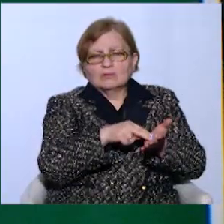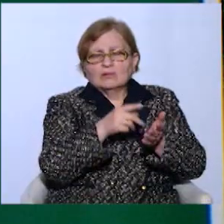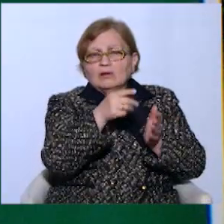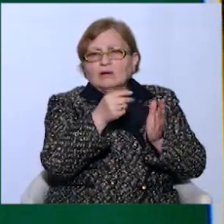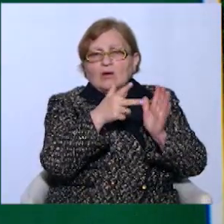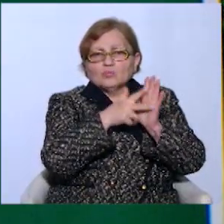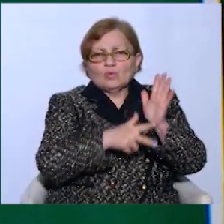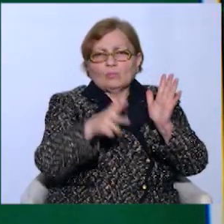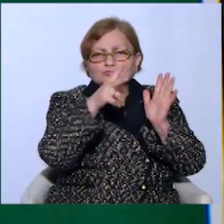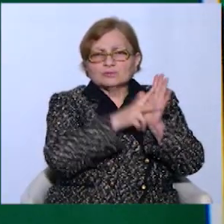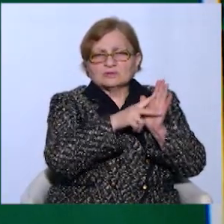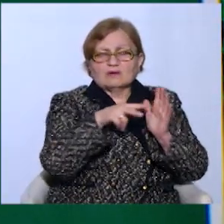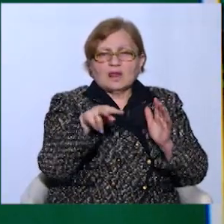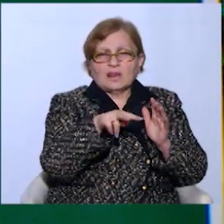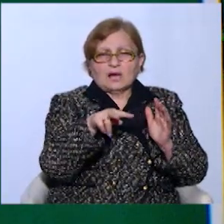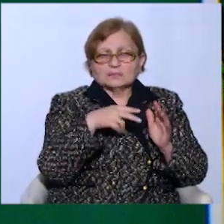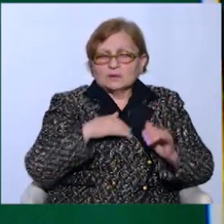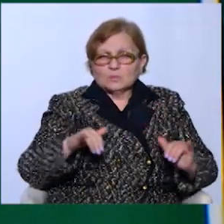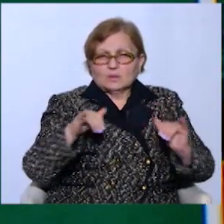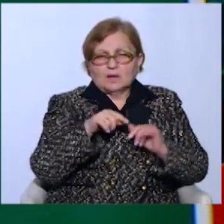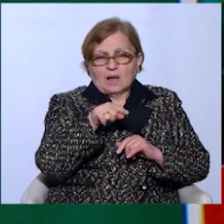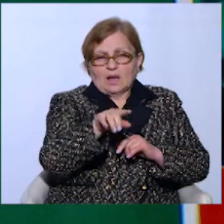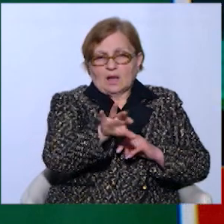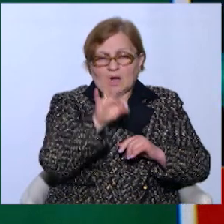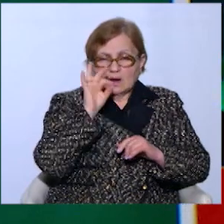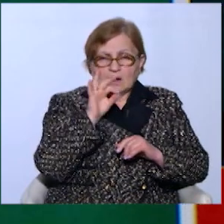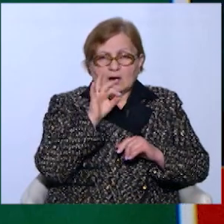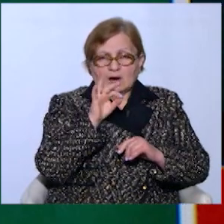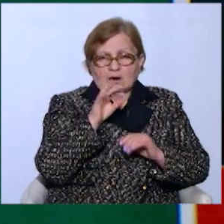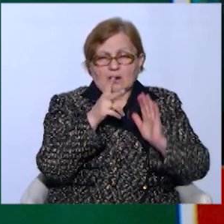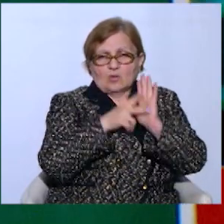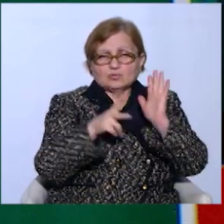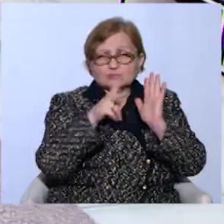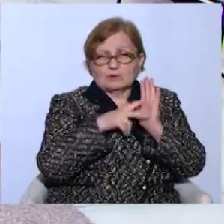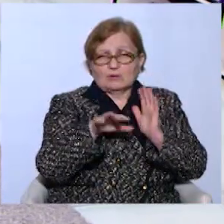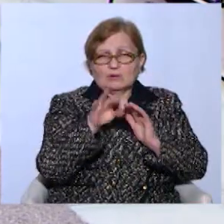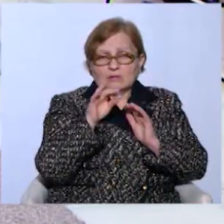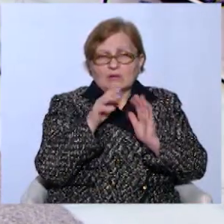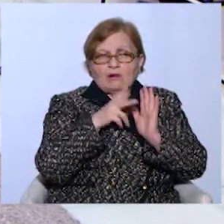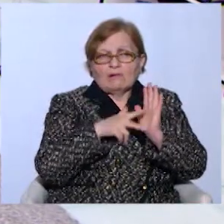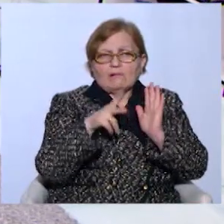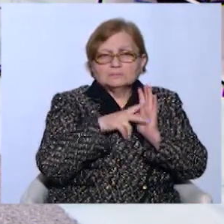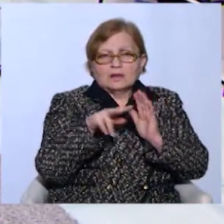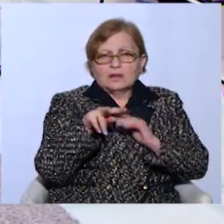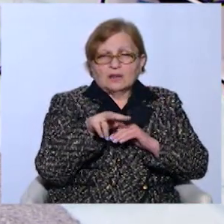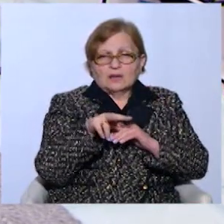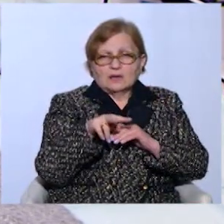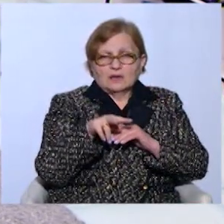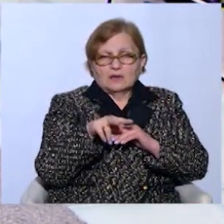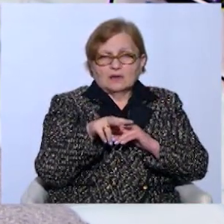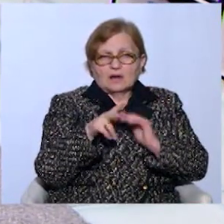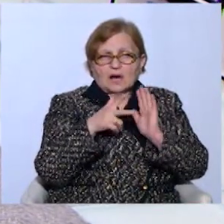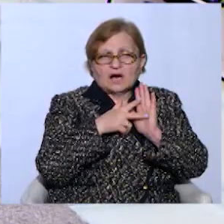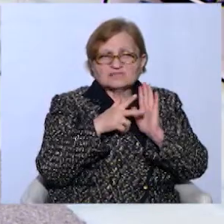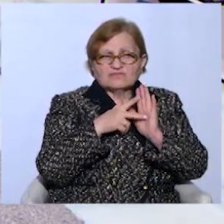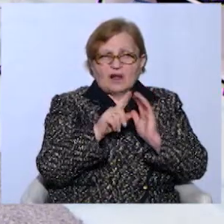ლარი. ნახეთ, როგორ უნდა მოვიქცე. უნდა ამ ფულიდან ავიღო 88 ლარი. 88 ლარი ეს არის